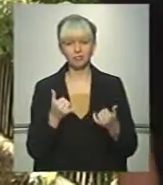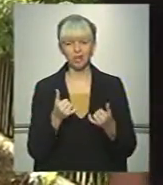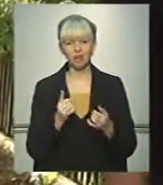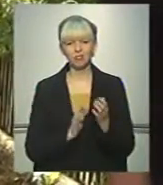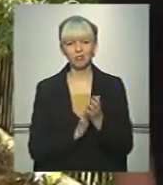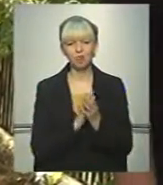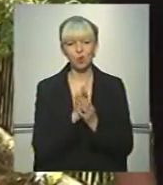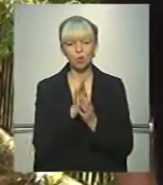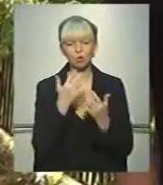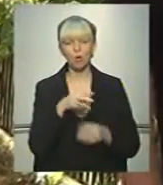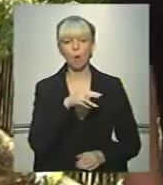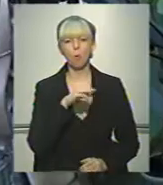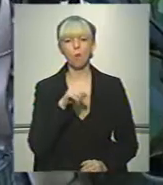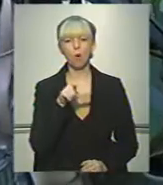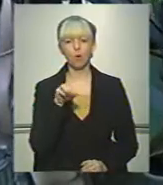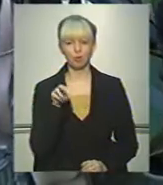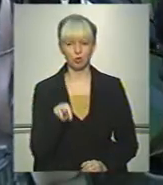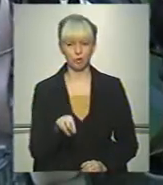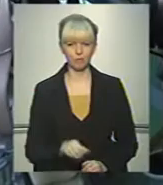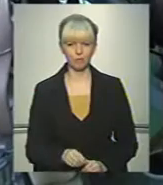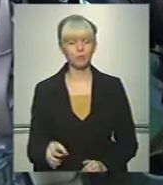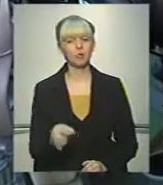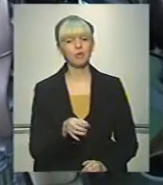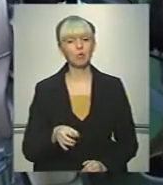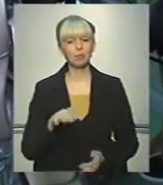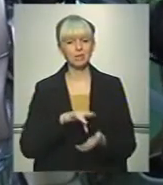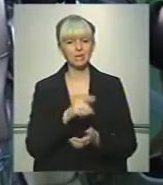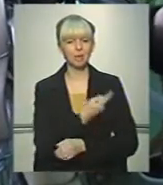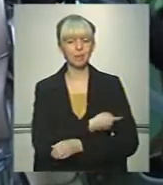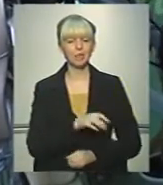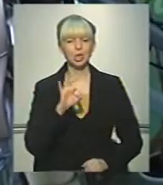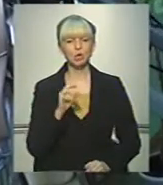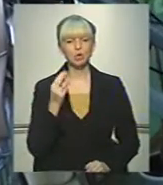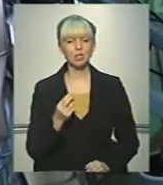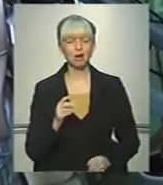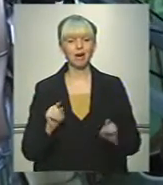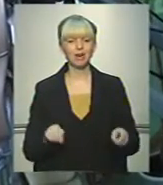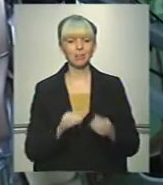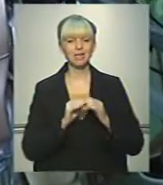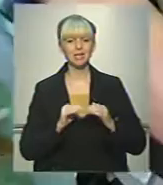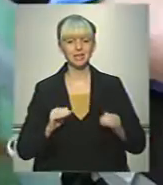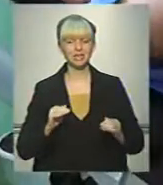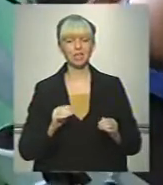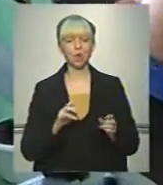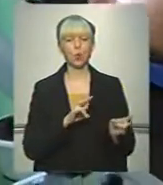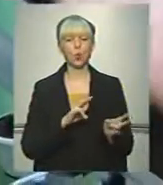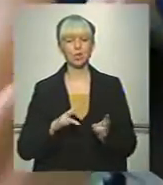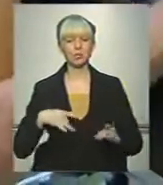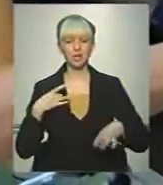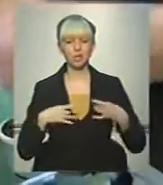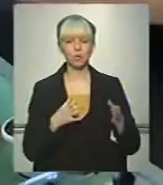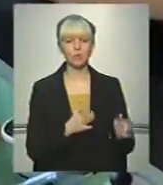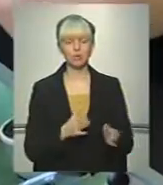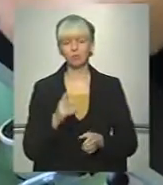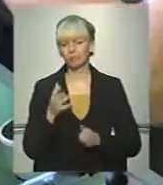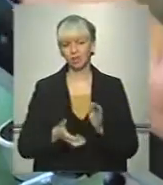поросло якби мохом. В обласному центрі медико-соціальної реабілітації дітей з органічними ураженнями нервової системи